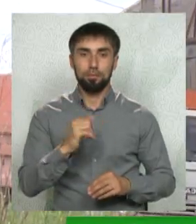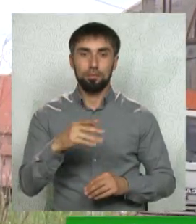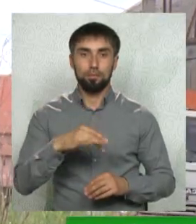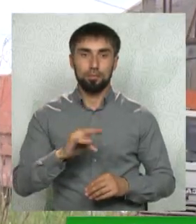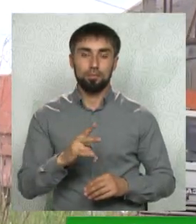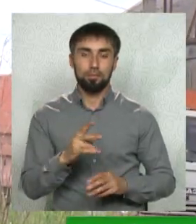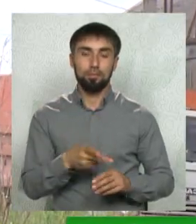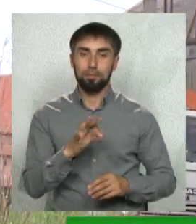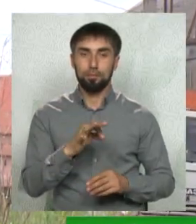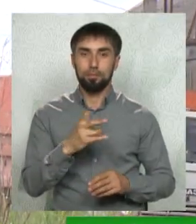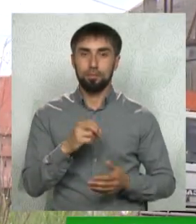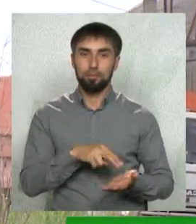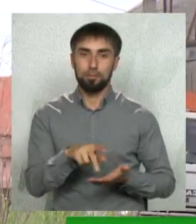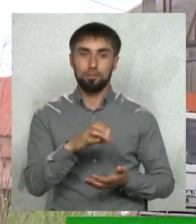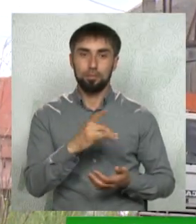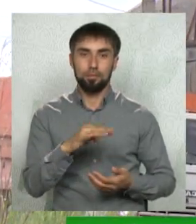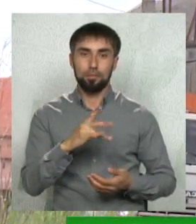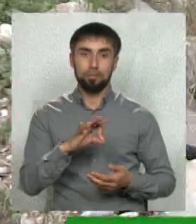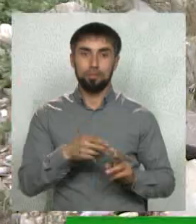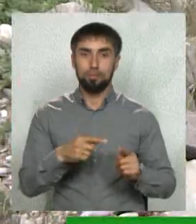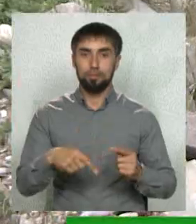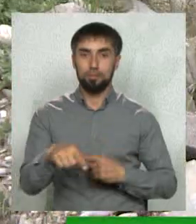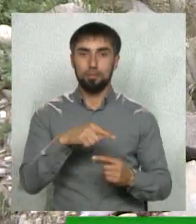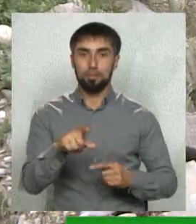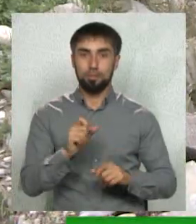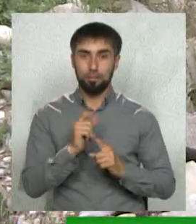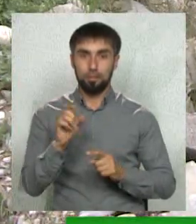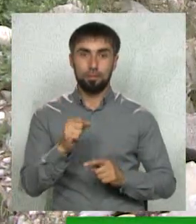полигон. Но вот не пойдет ли сценарий по замкнутому